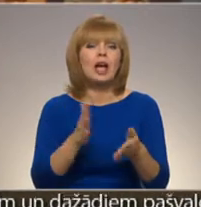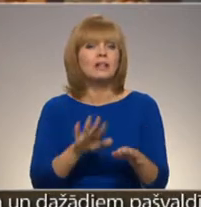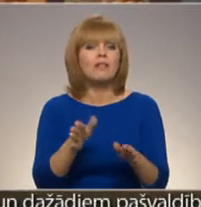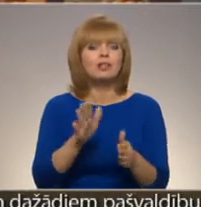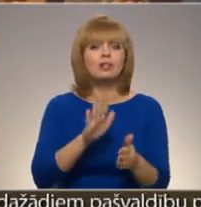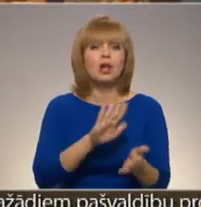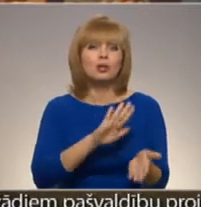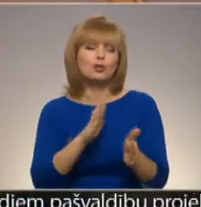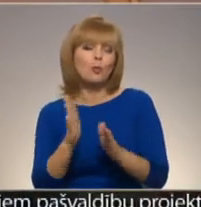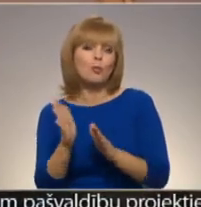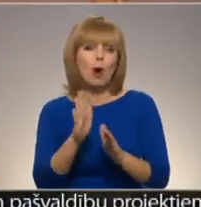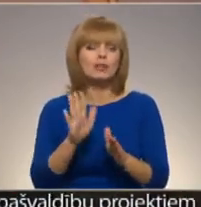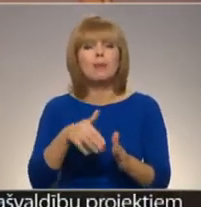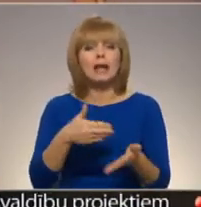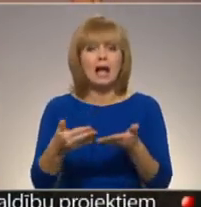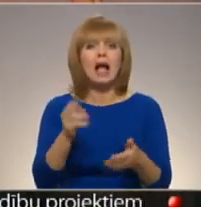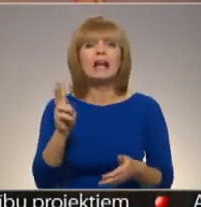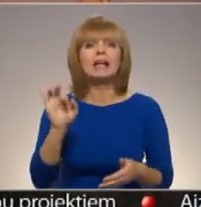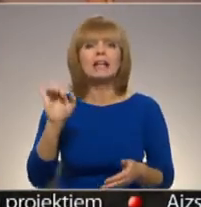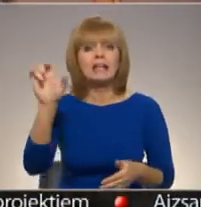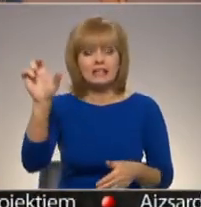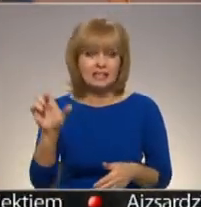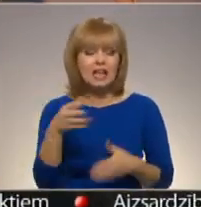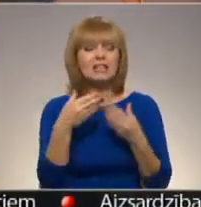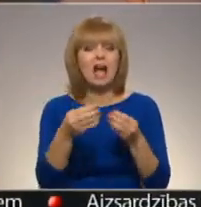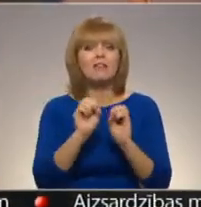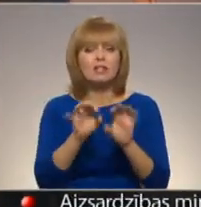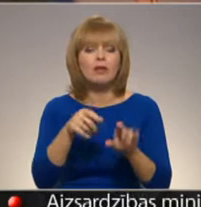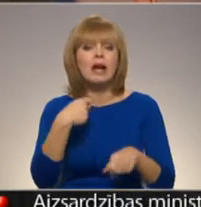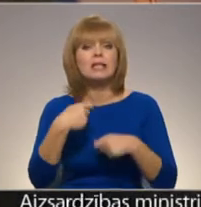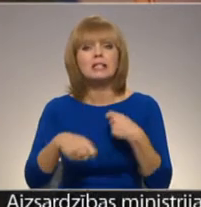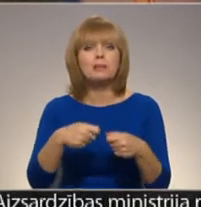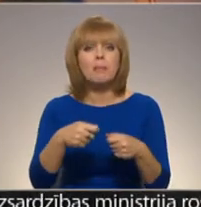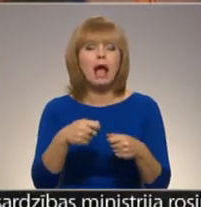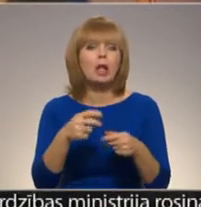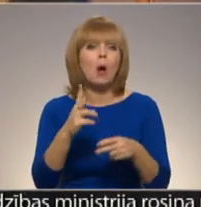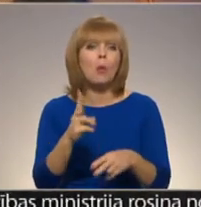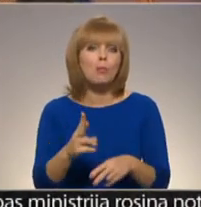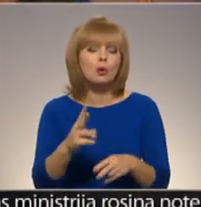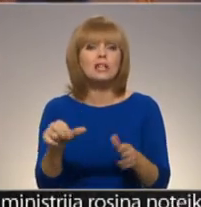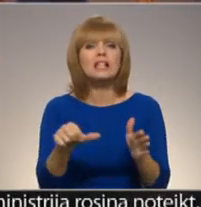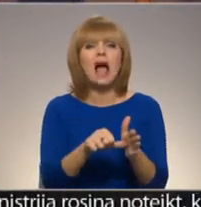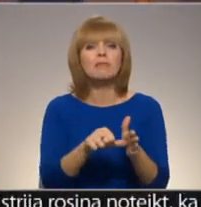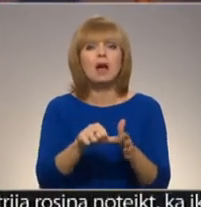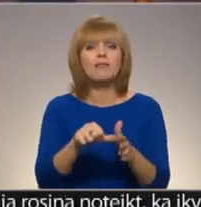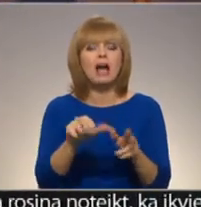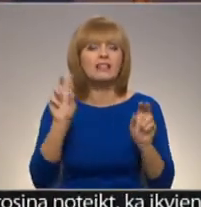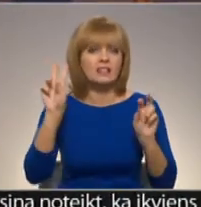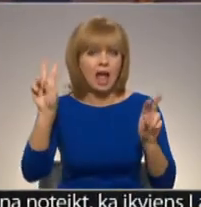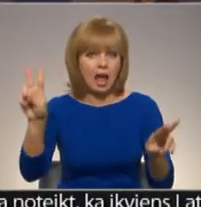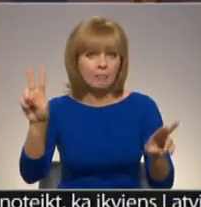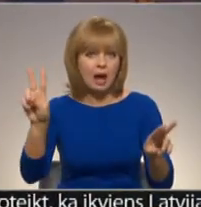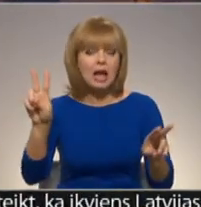ielu. Agata Kristī savā stāstā spēlējas par upura un slepkavas tēmu. Sērija